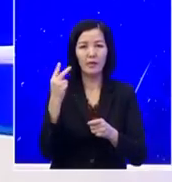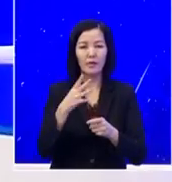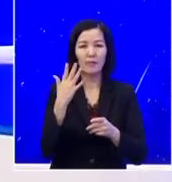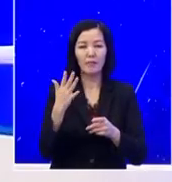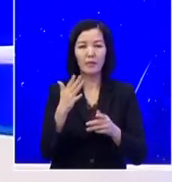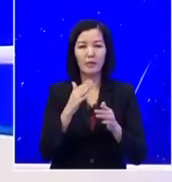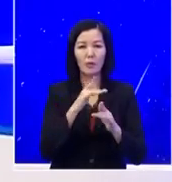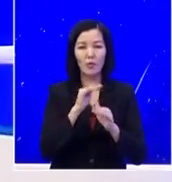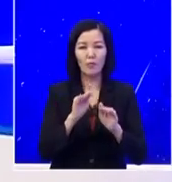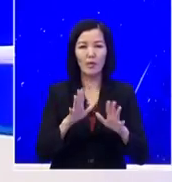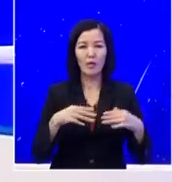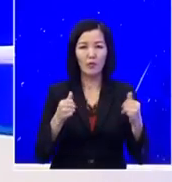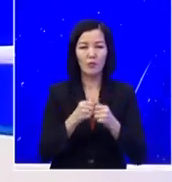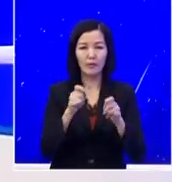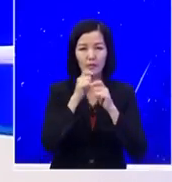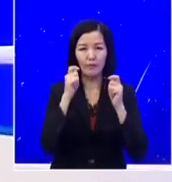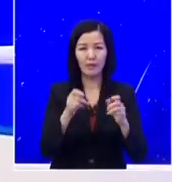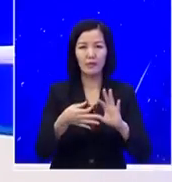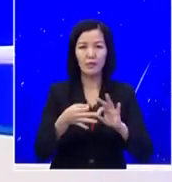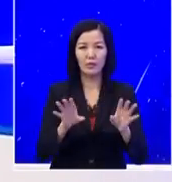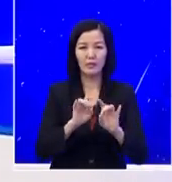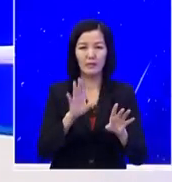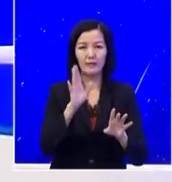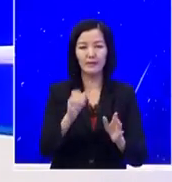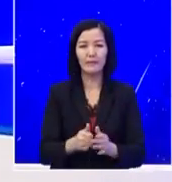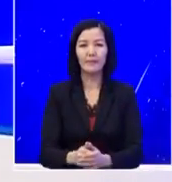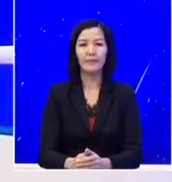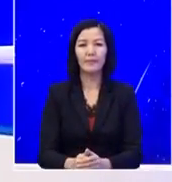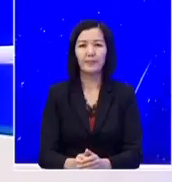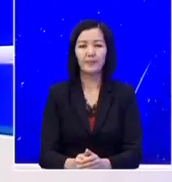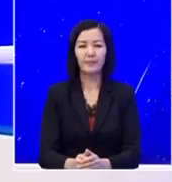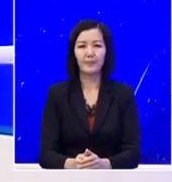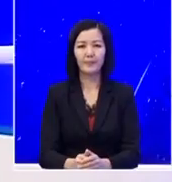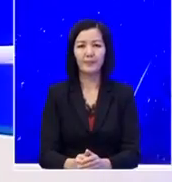25 көпбалалы отбасы марапаттады. Толықтырып тілшіміз Әмина Құдайберген тарқатсын.